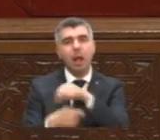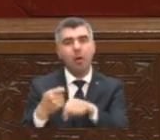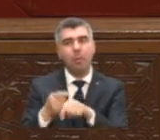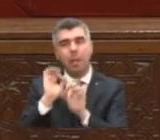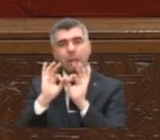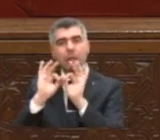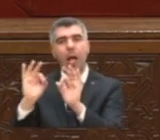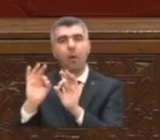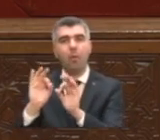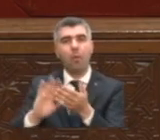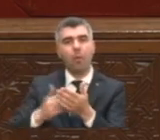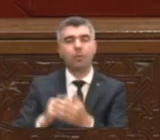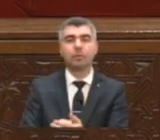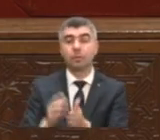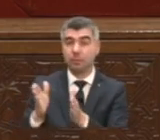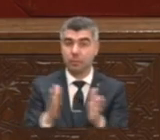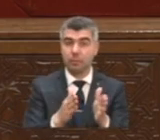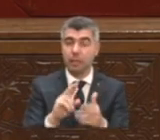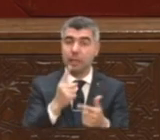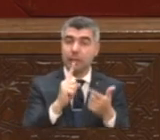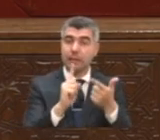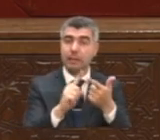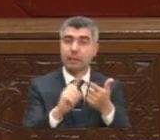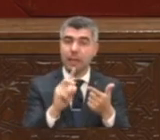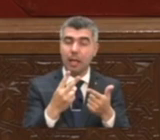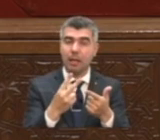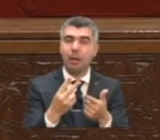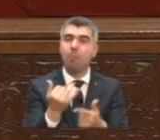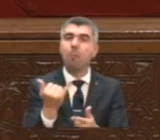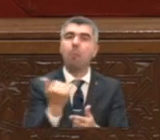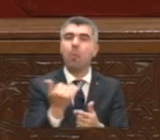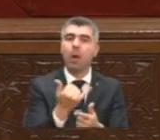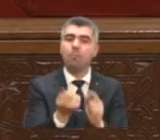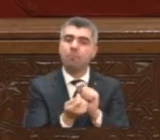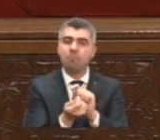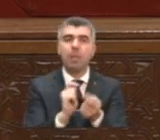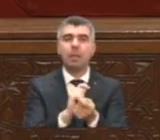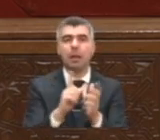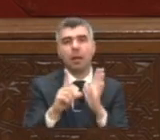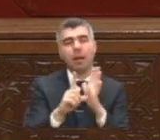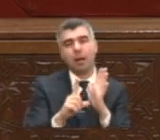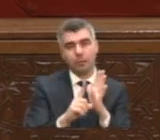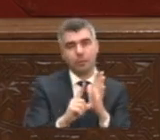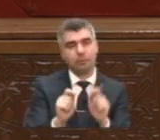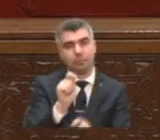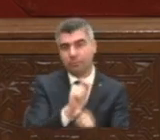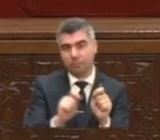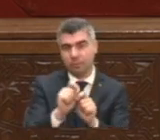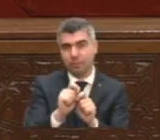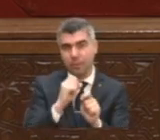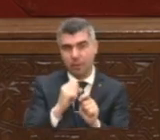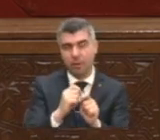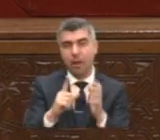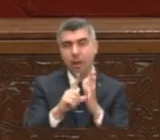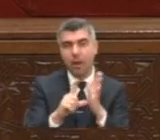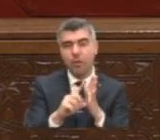الخصوصيات ديالهم. المساله الثانيه، حان الوقت لاعاده النظر في القوانين. ما يمكنش حنا نبقاو تنتماشاو بقانون